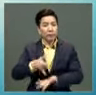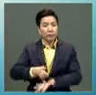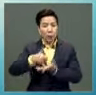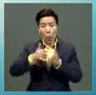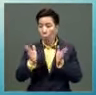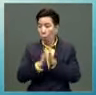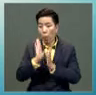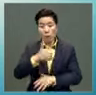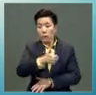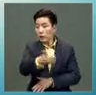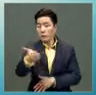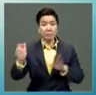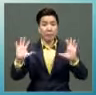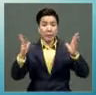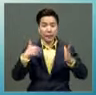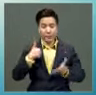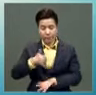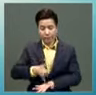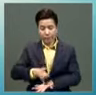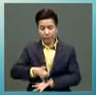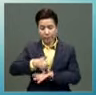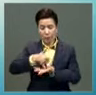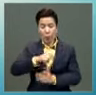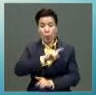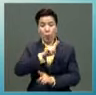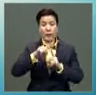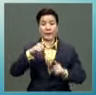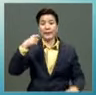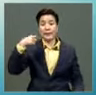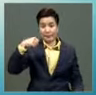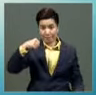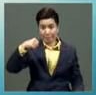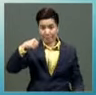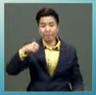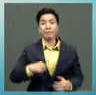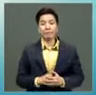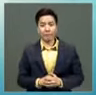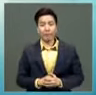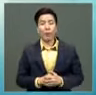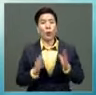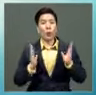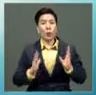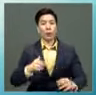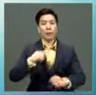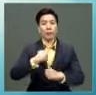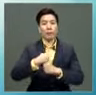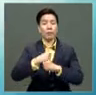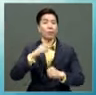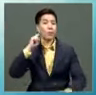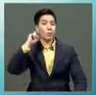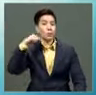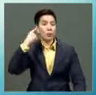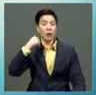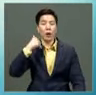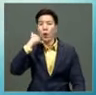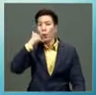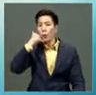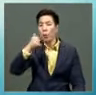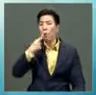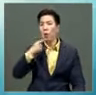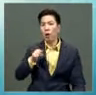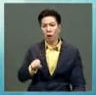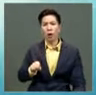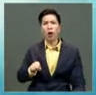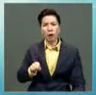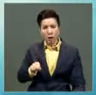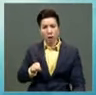หรือใช้ลิฟต์ร่วมกับผู้ใดนะครับในวันที่10กรกฎาคม2563ทางเจ้าหน้าที่ผู้หญิงโทรไปบอกผลว่า